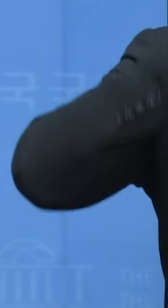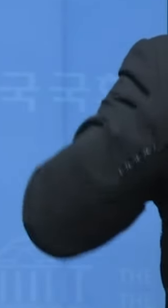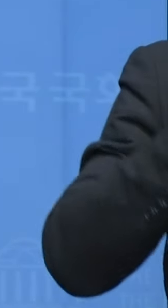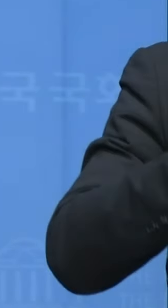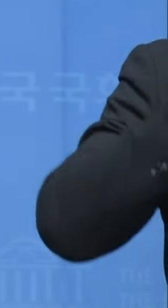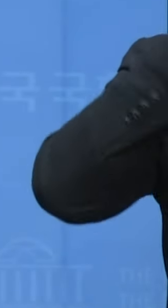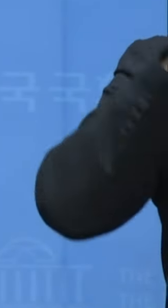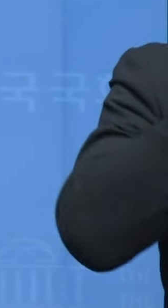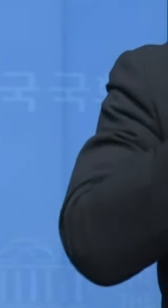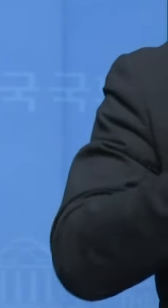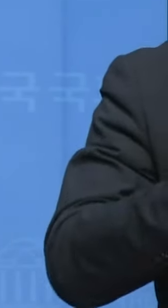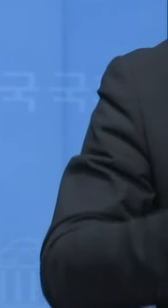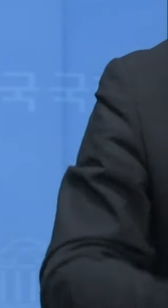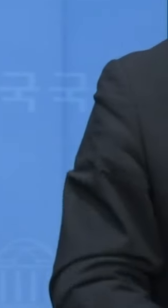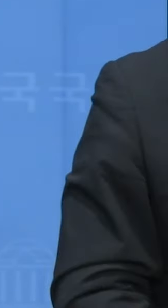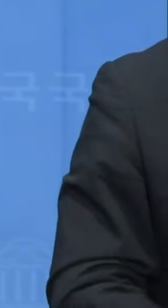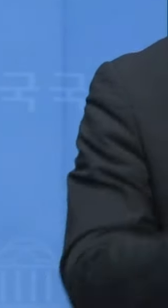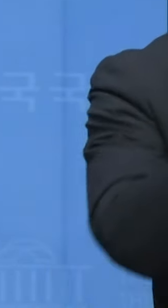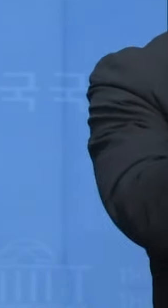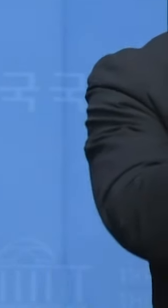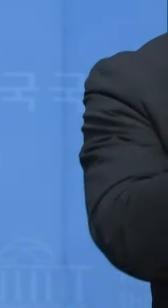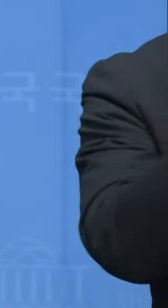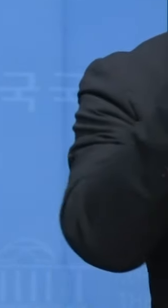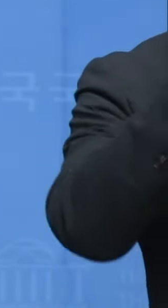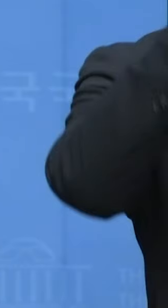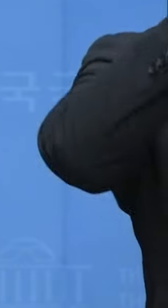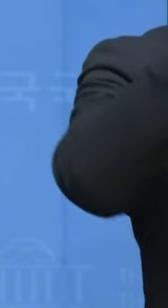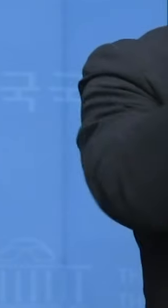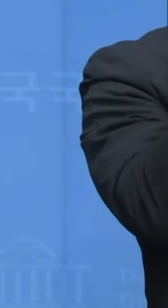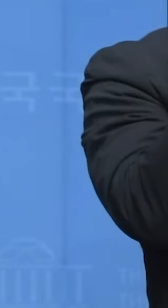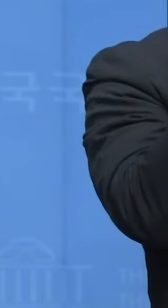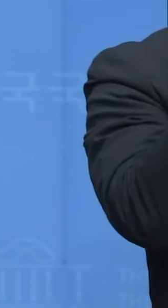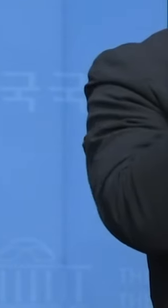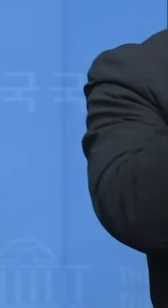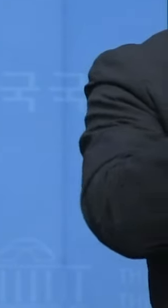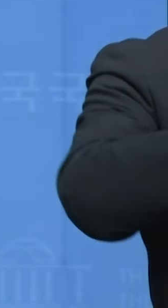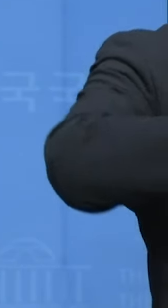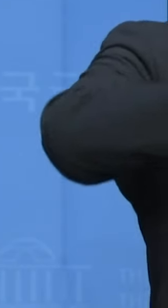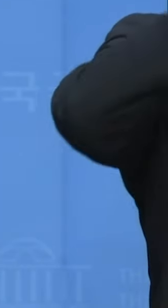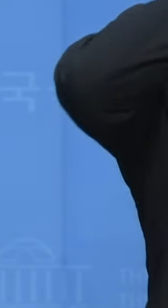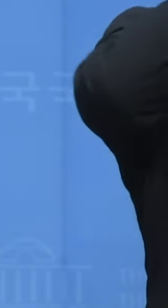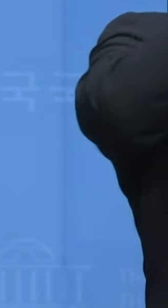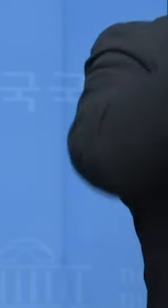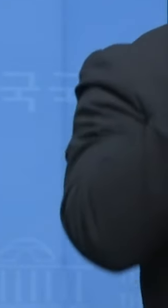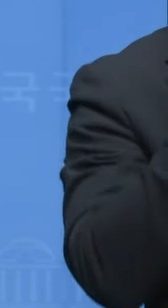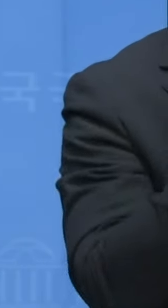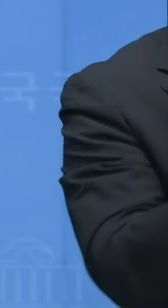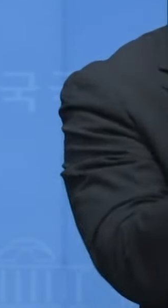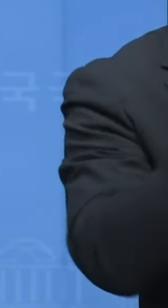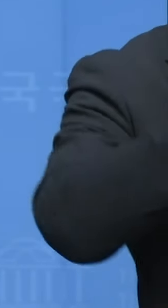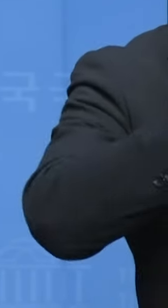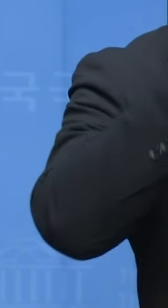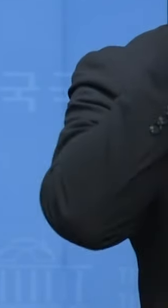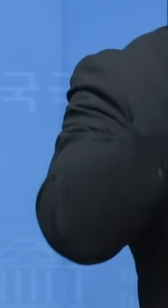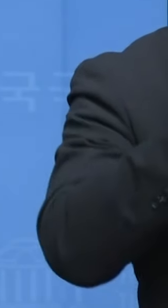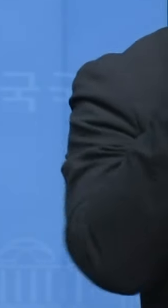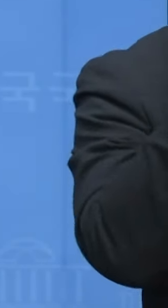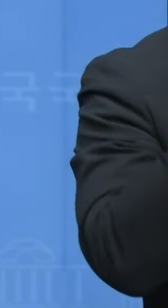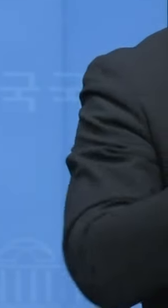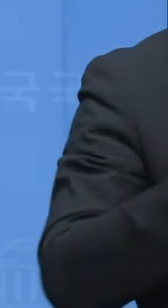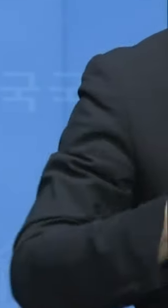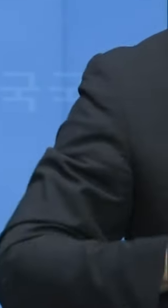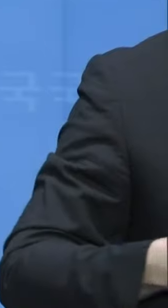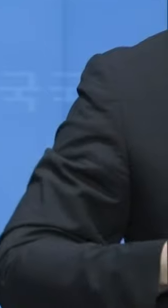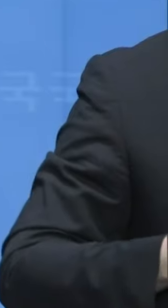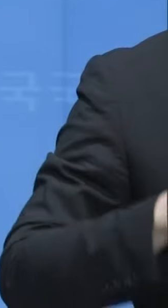연장 기간은 후정 넘긴 김건희 여서의 듀얼백 불법 수수 의혹에 관한 조사도 국민들과 함께 지켜보겠습니다 2024년 5월